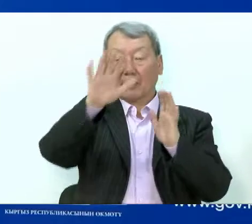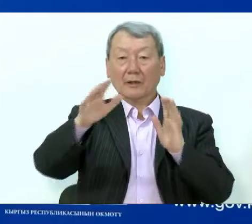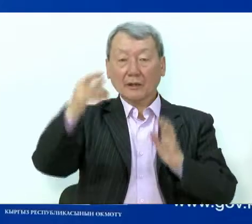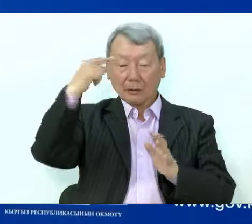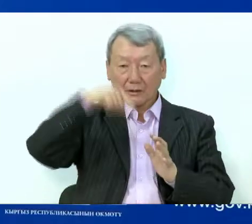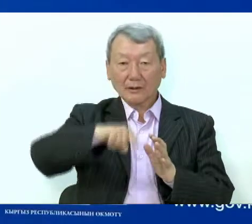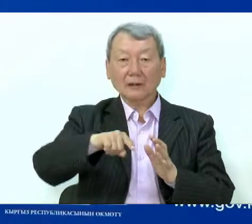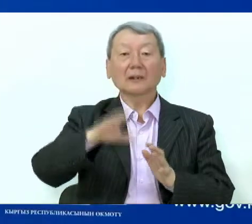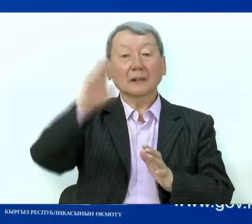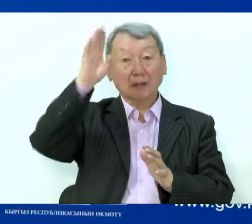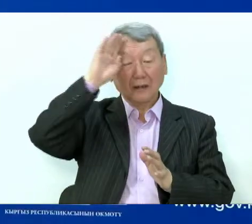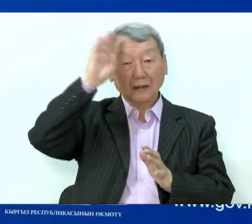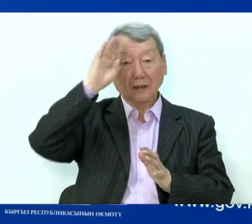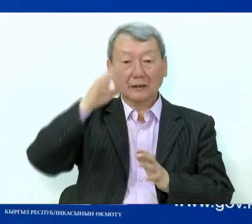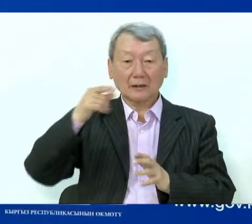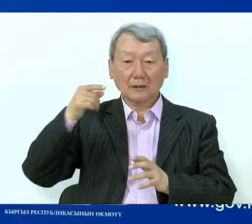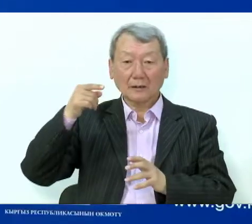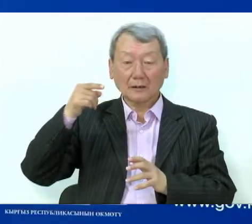ичинен эркектер